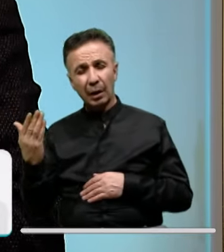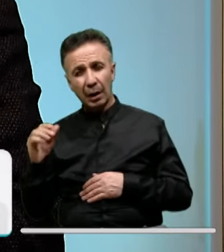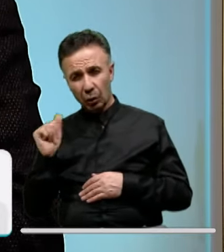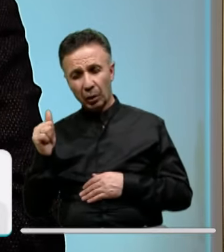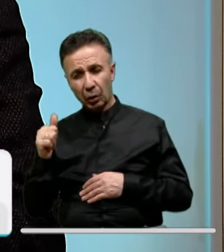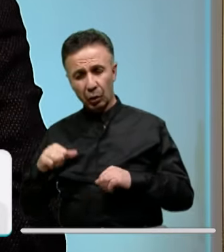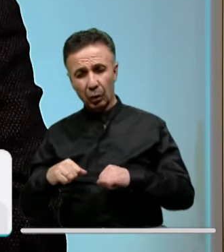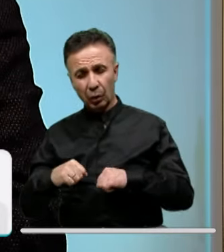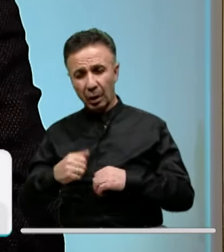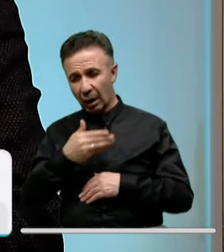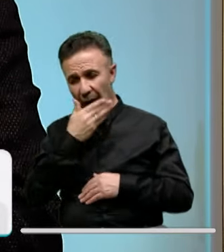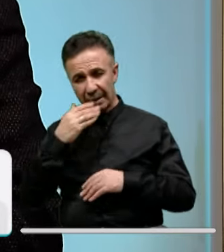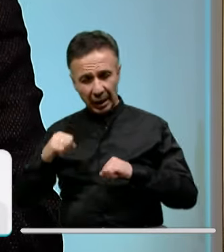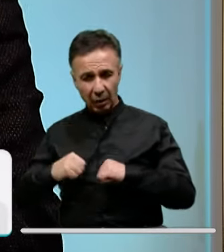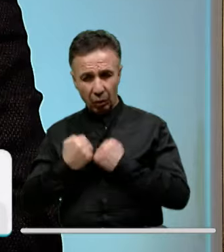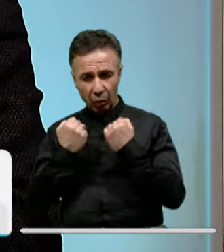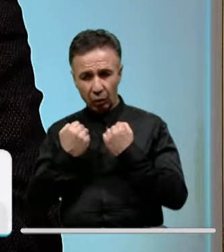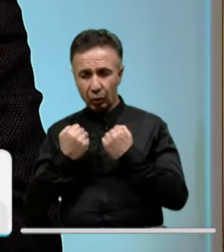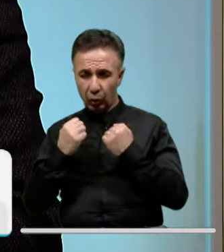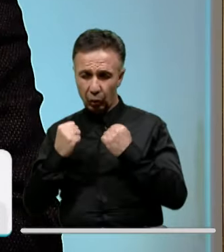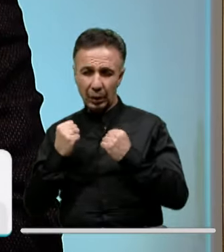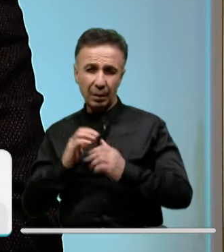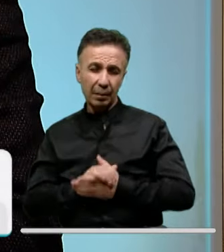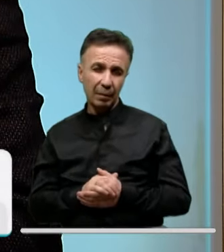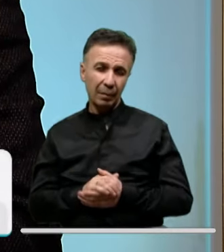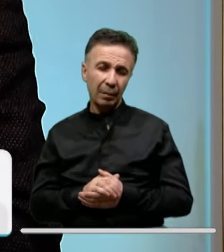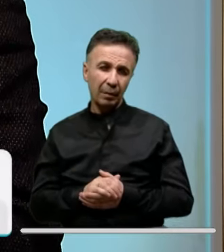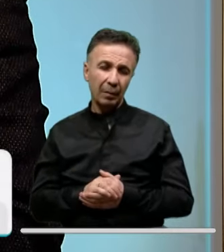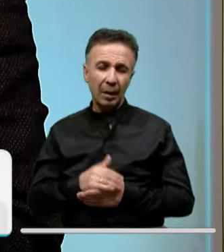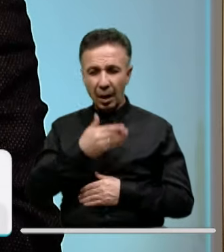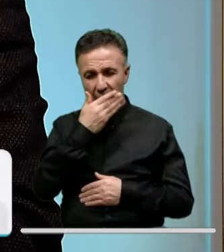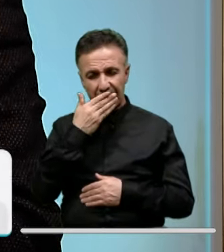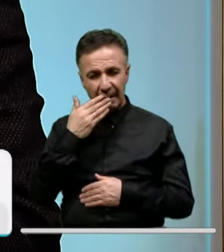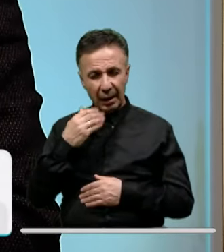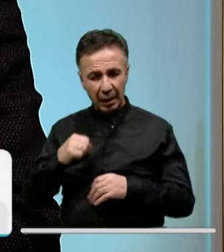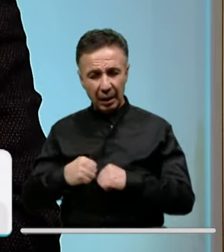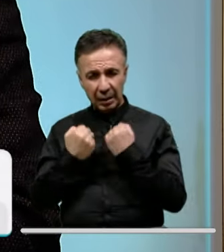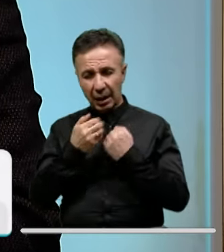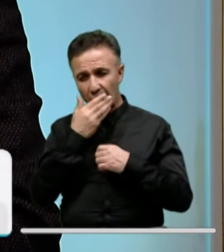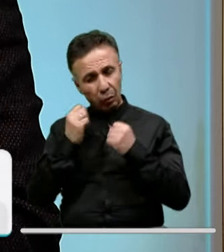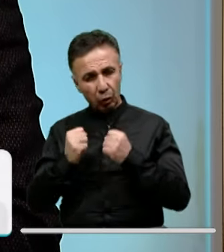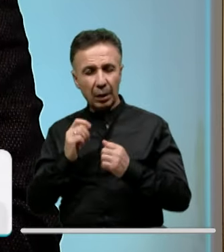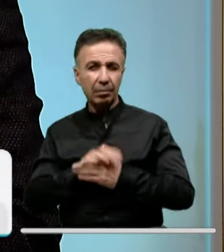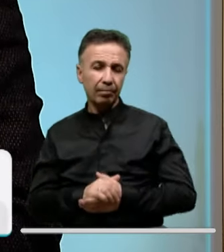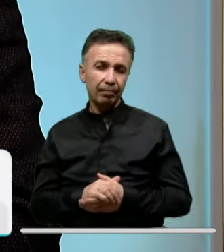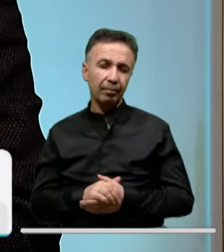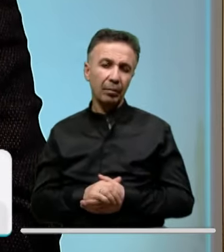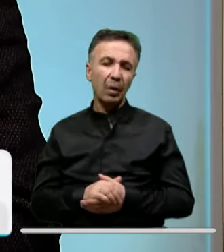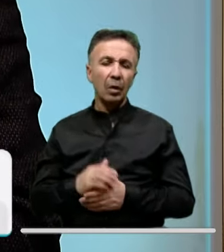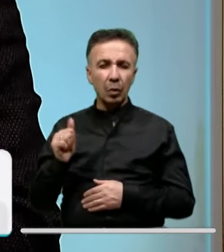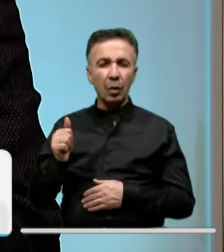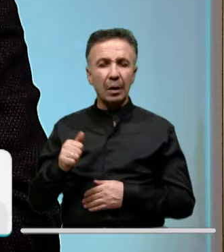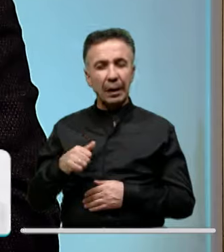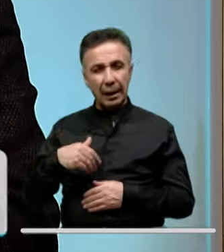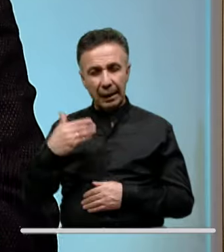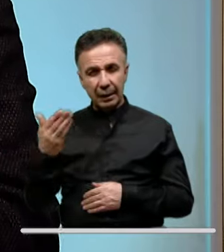diyor. İşin bu kadar kolay tarafı var. Bir insan oruca başlamış olabilir. Günün ilerleyen saatlerinde kendini iyi hissediyordu